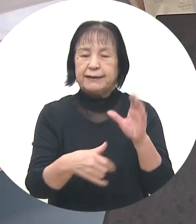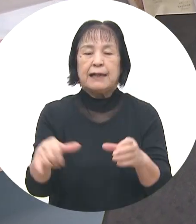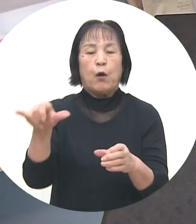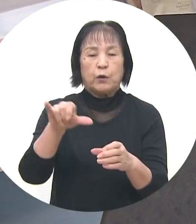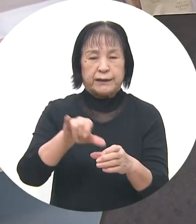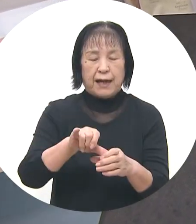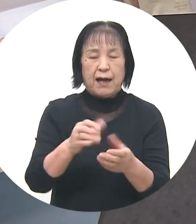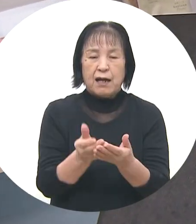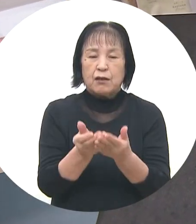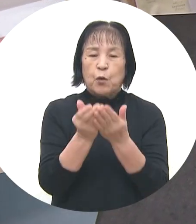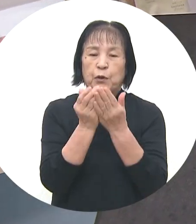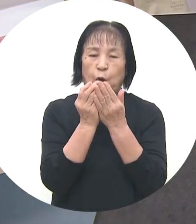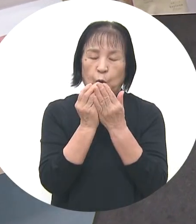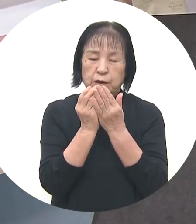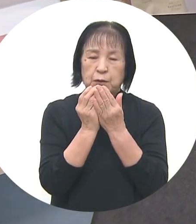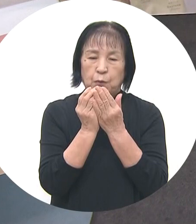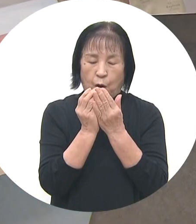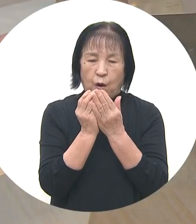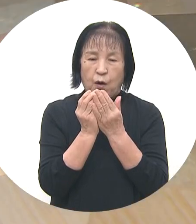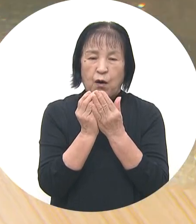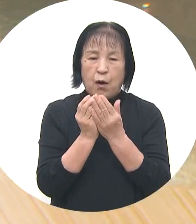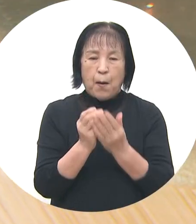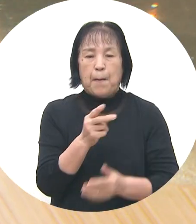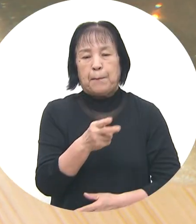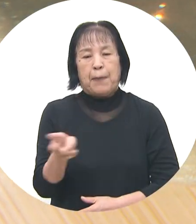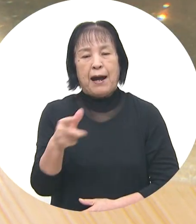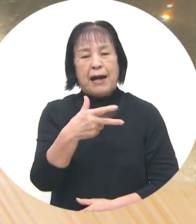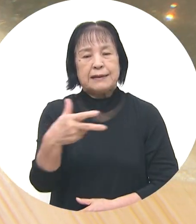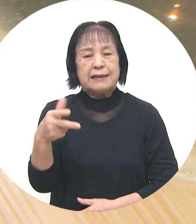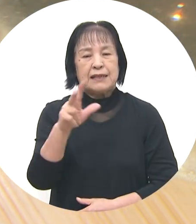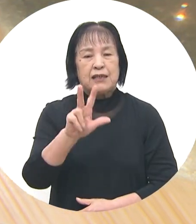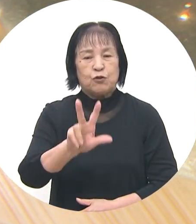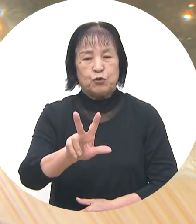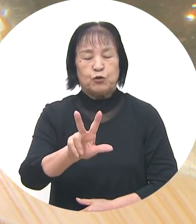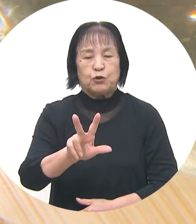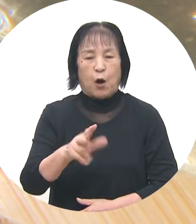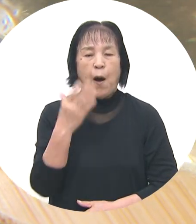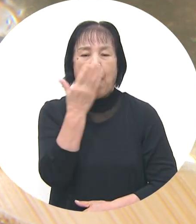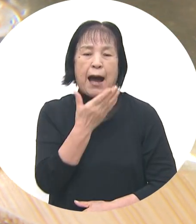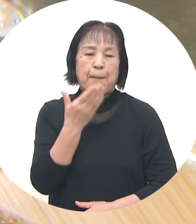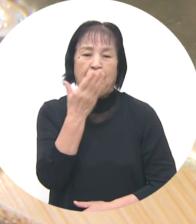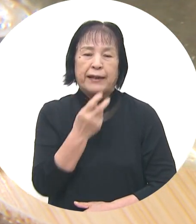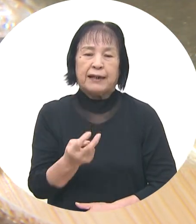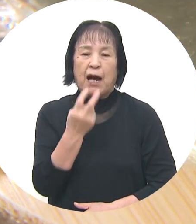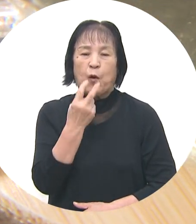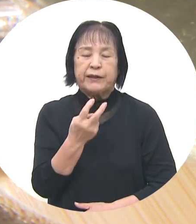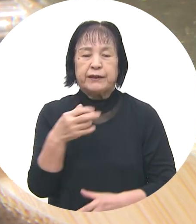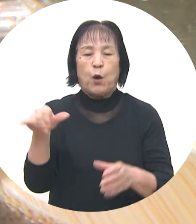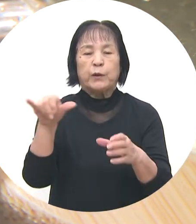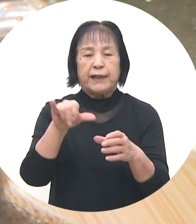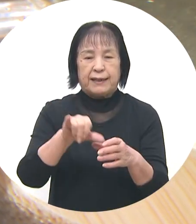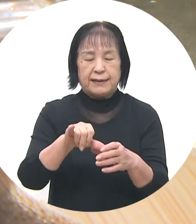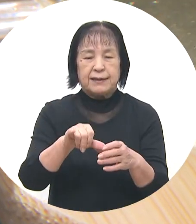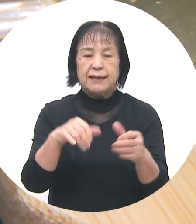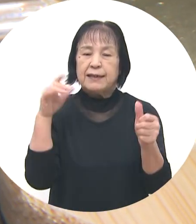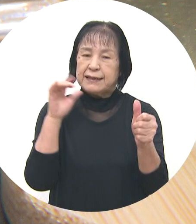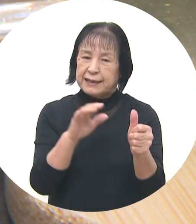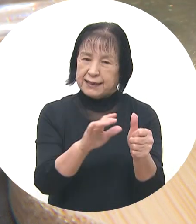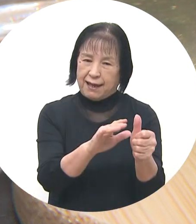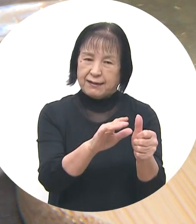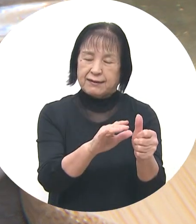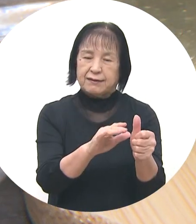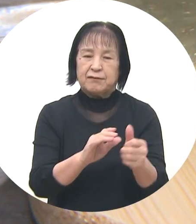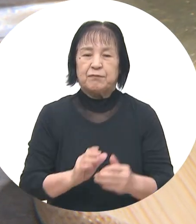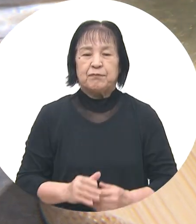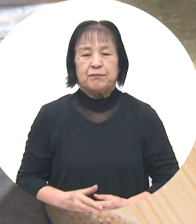で飲み心地もですね、ホーリーバージルのちょっとこう甘い香りのお茶になってますので、これすごく人気ですね。